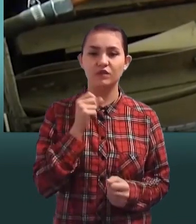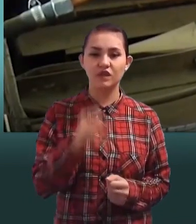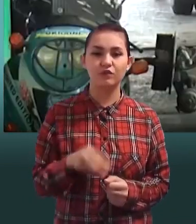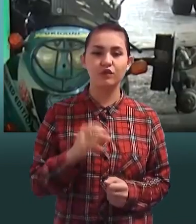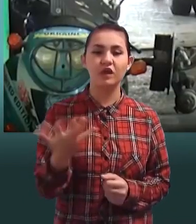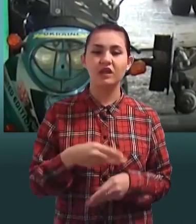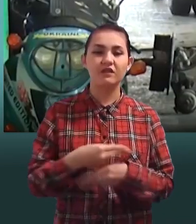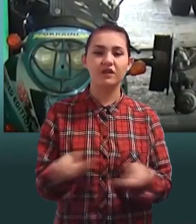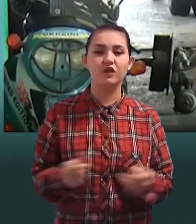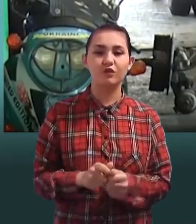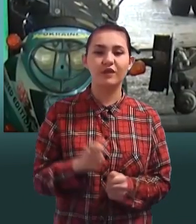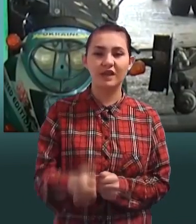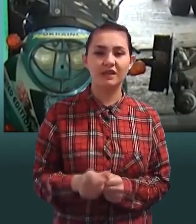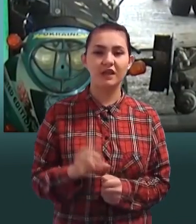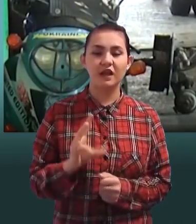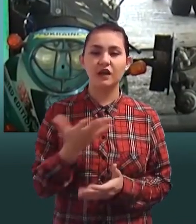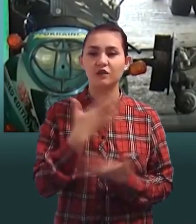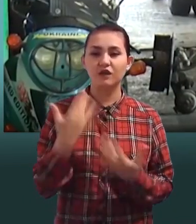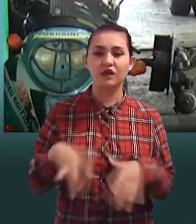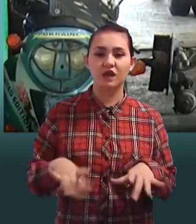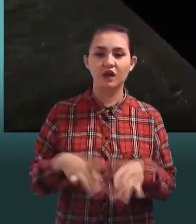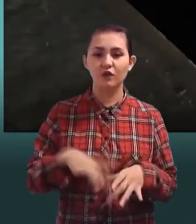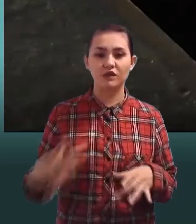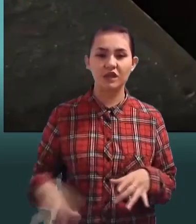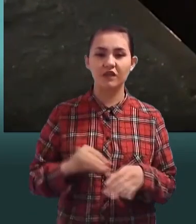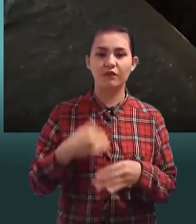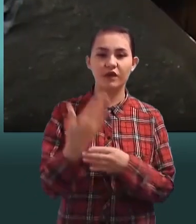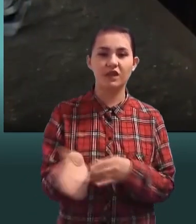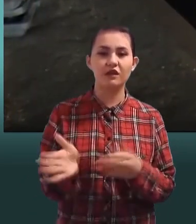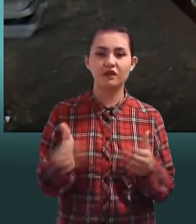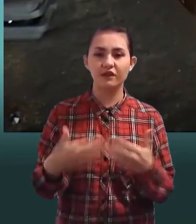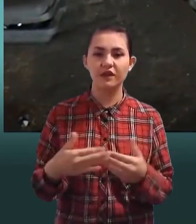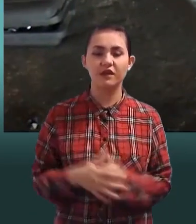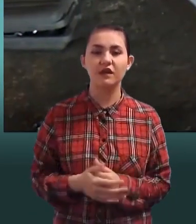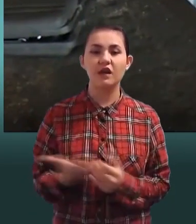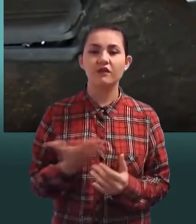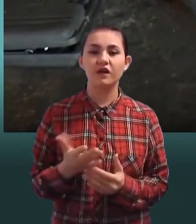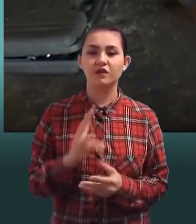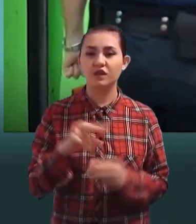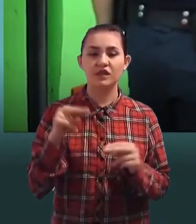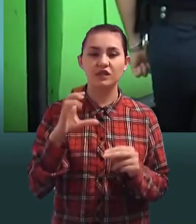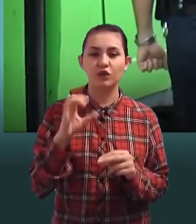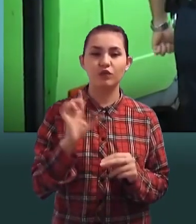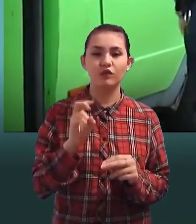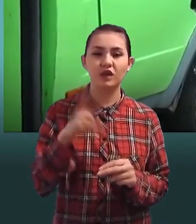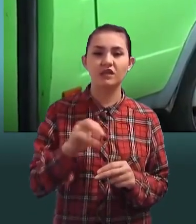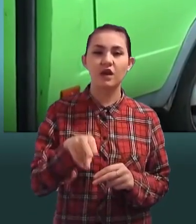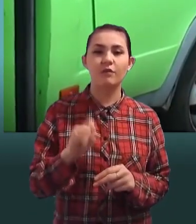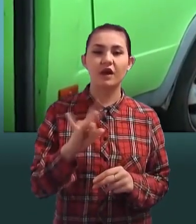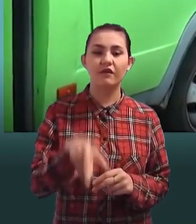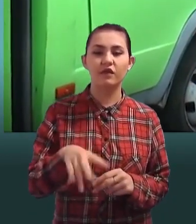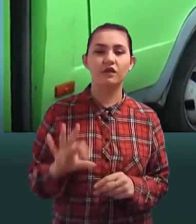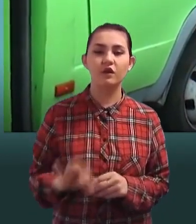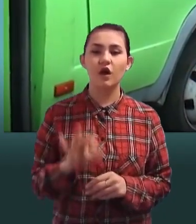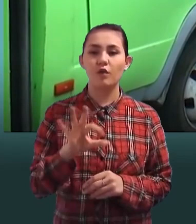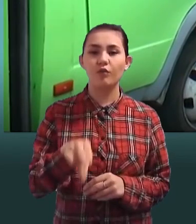выдаются билеты, в которых отпадают колеса и выпадают двери, в которых не соблюдаются элементарные правила